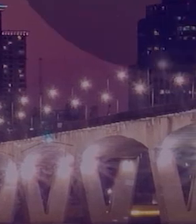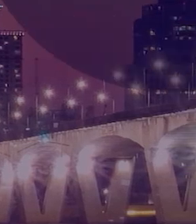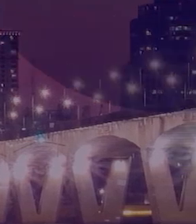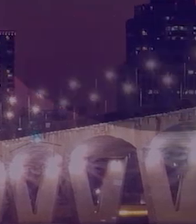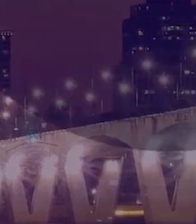지적했습니다